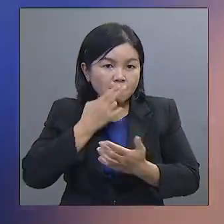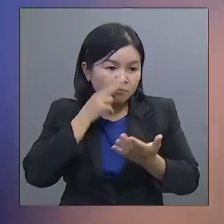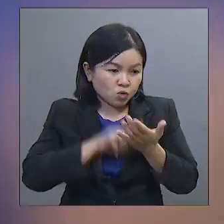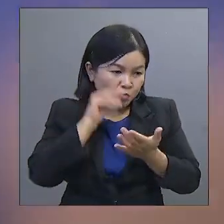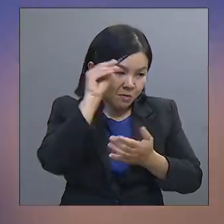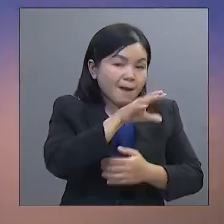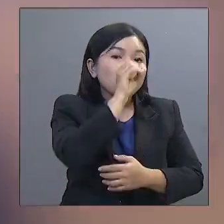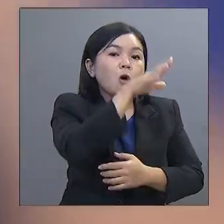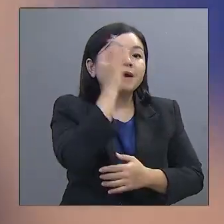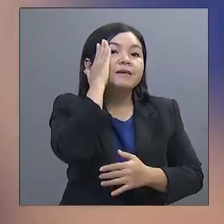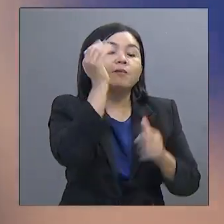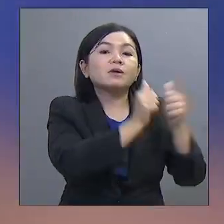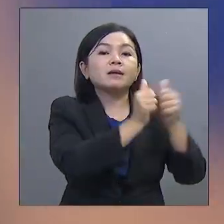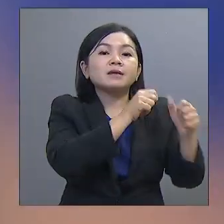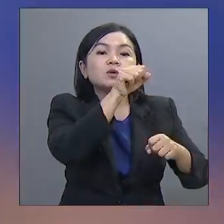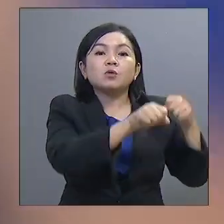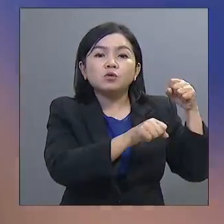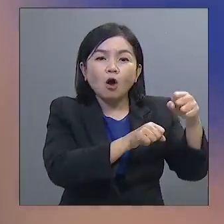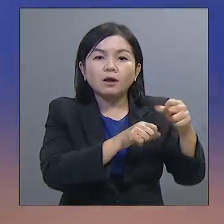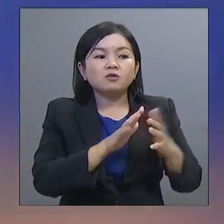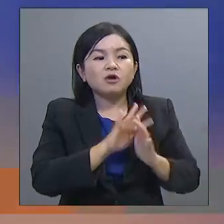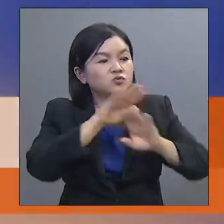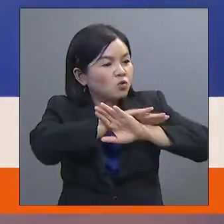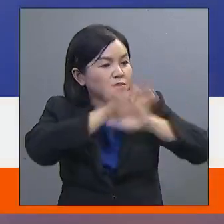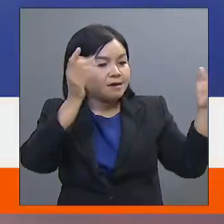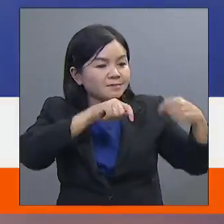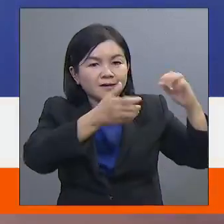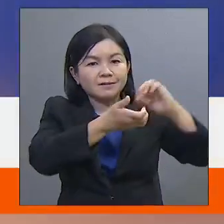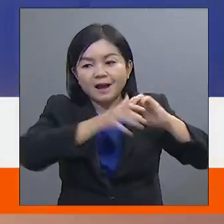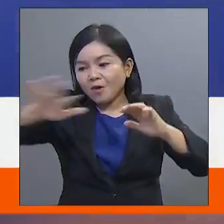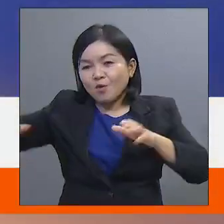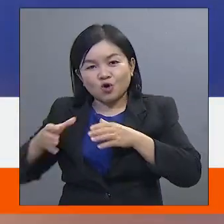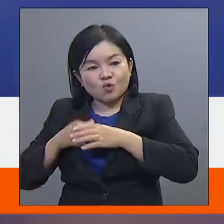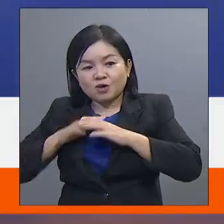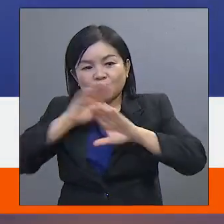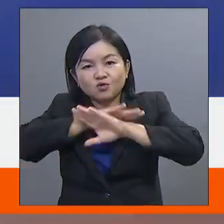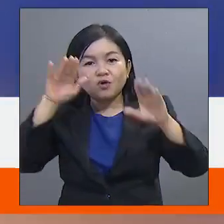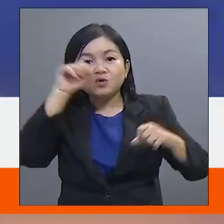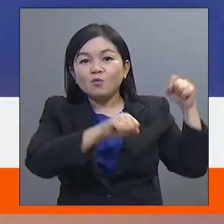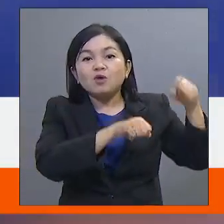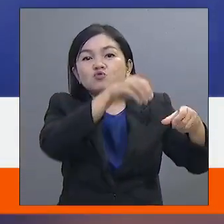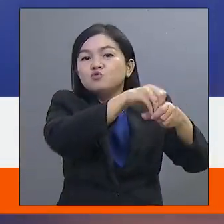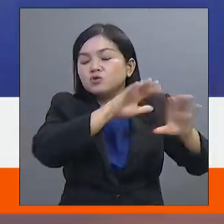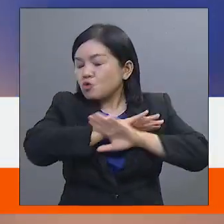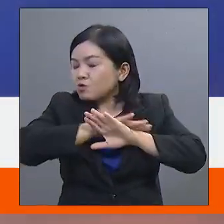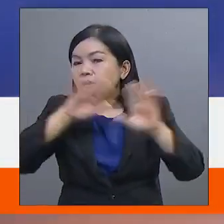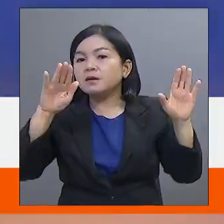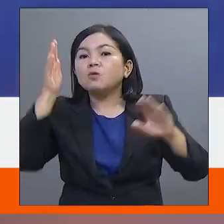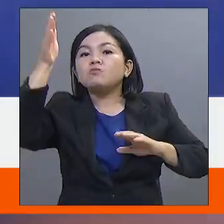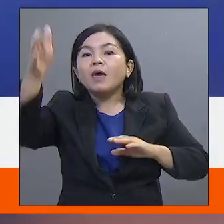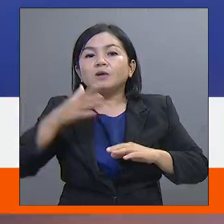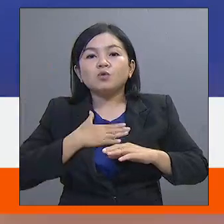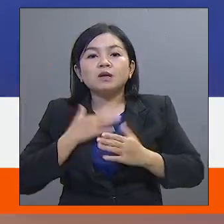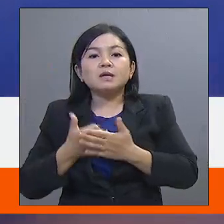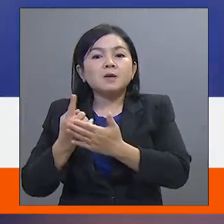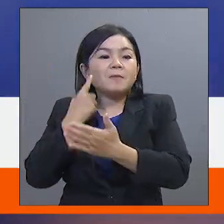ชมเปี้ยนชิพเป็นที่เรียบร้อยแล้วผมขอยกเลิกสัญญานักมวยทุกคนในสังกัดผมที่ต่อยอยู่วันแชมเปี้ยนชิพต่อจากนี้ไปนักมวยผมจะไม่ช